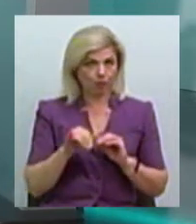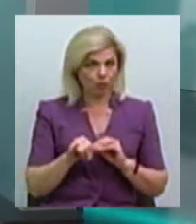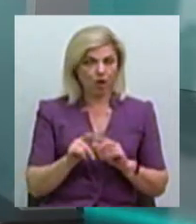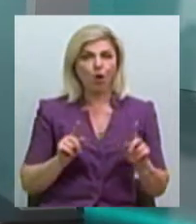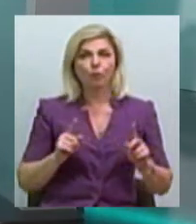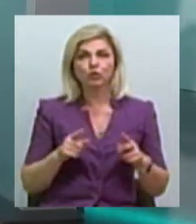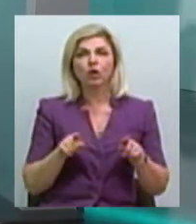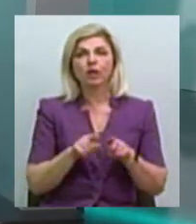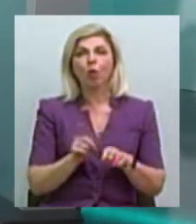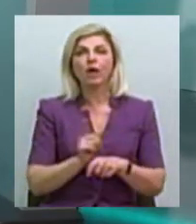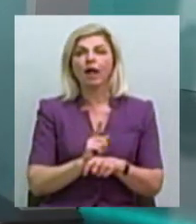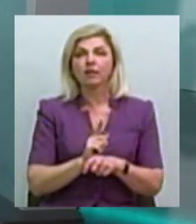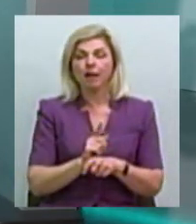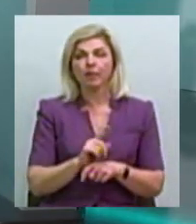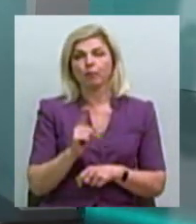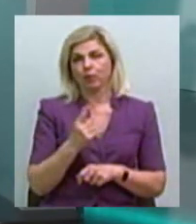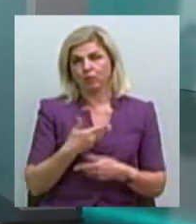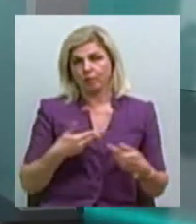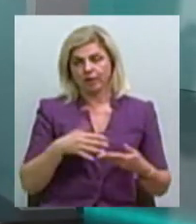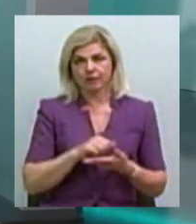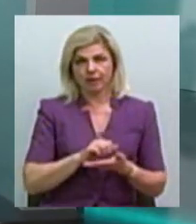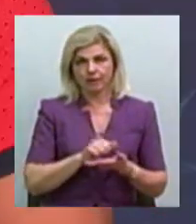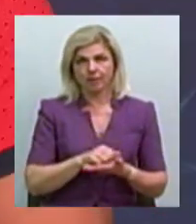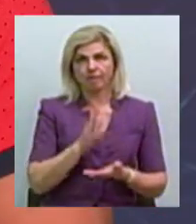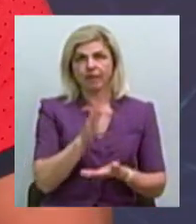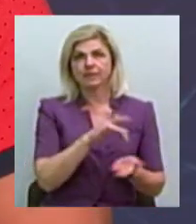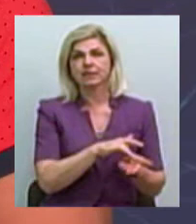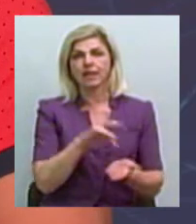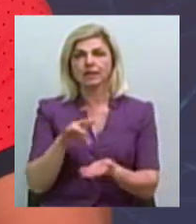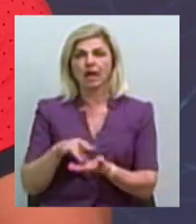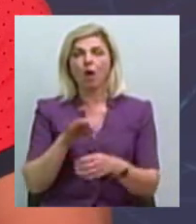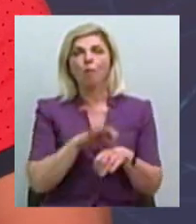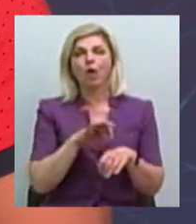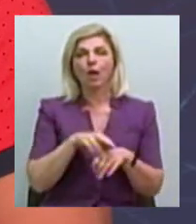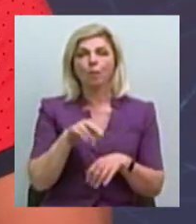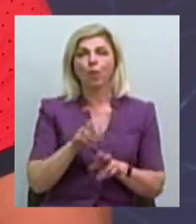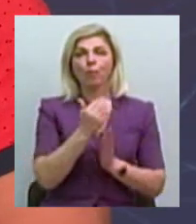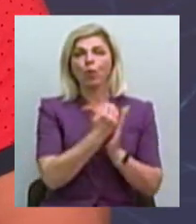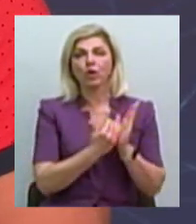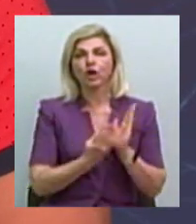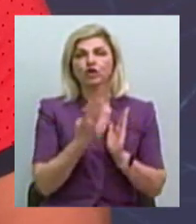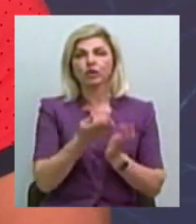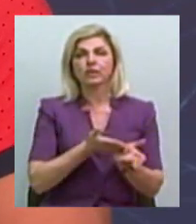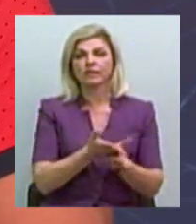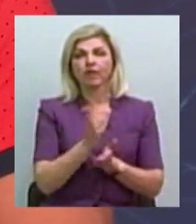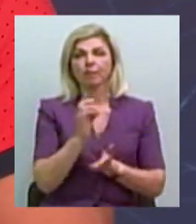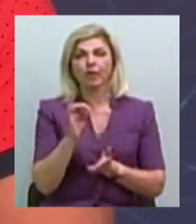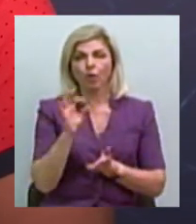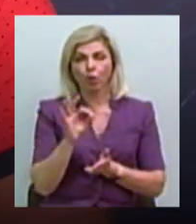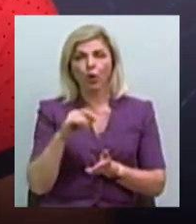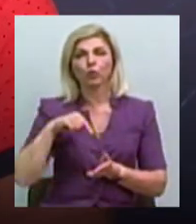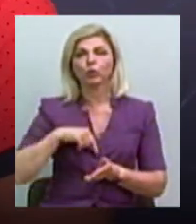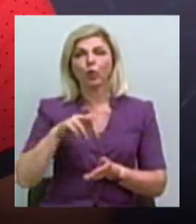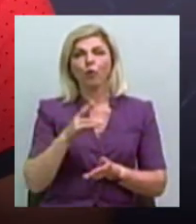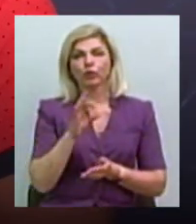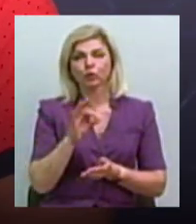бы регламент? У нас просто мы занимаемся в центрах болезни по программе по четырем сферам – био, духовно,